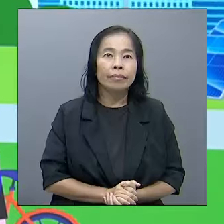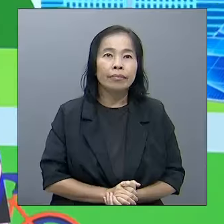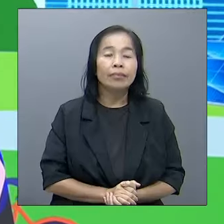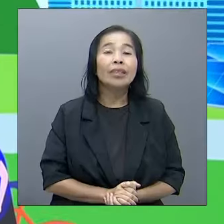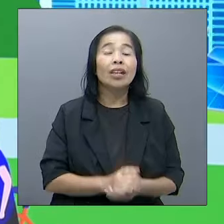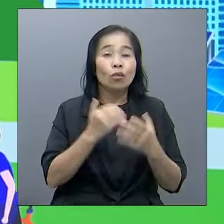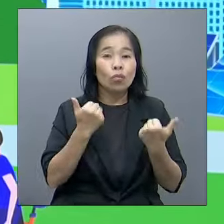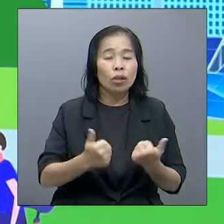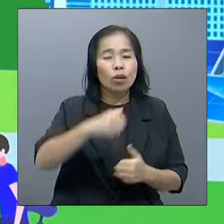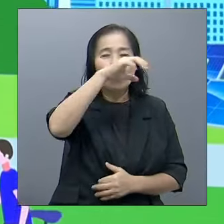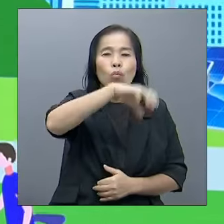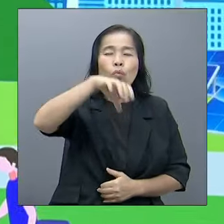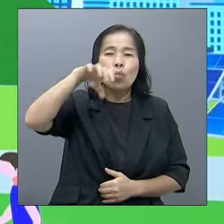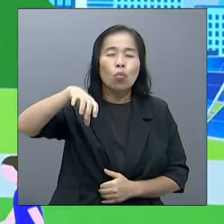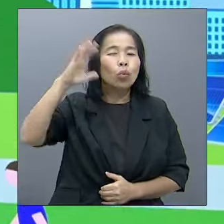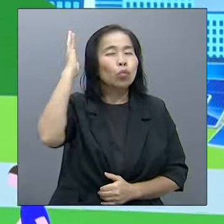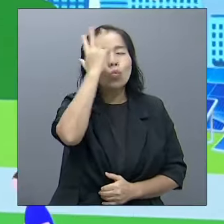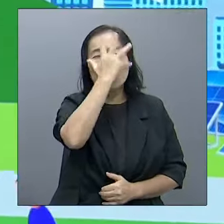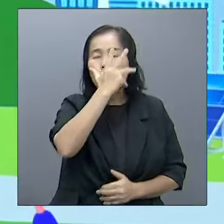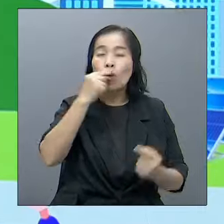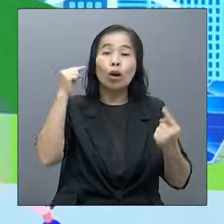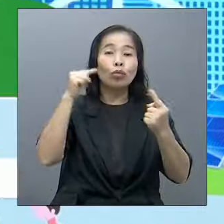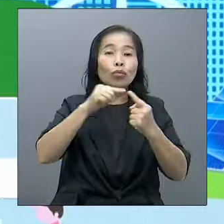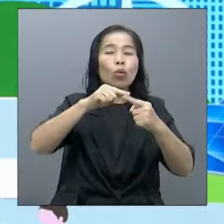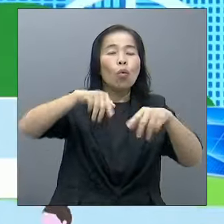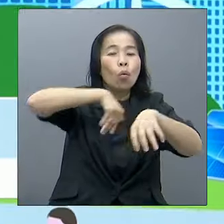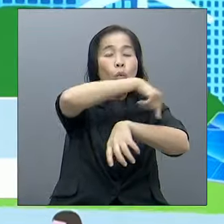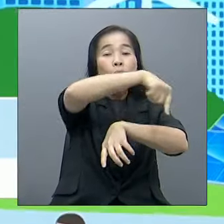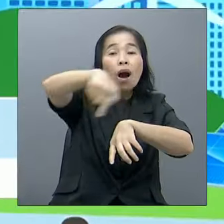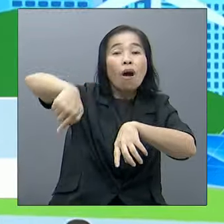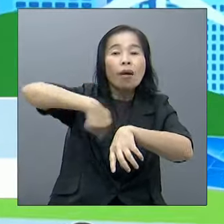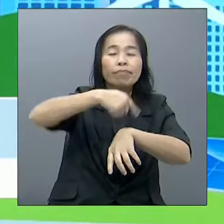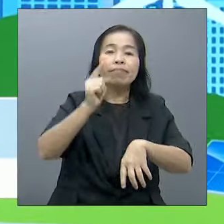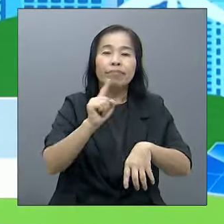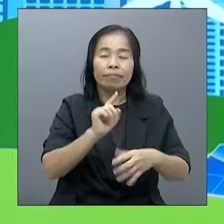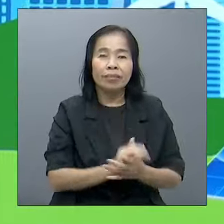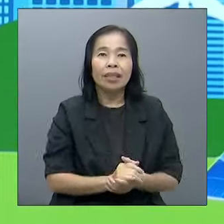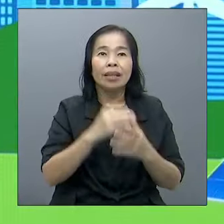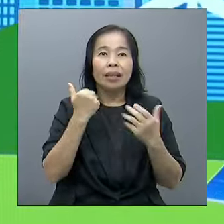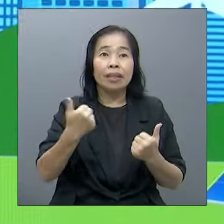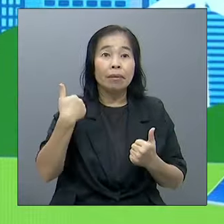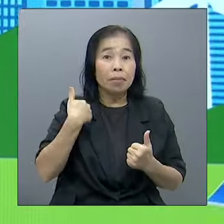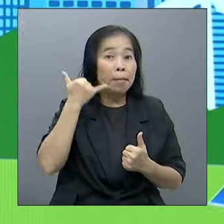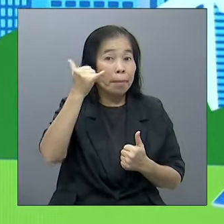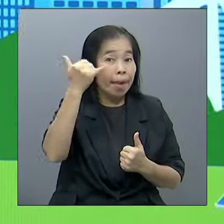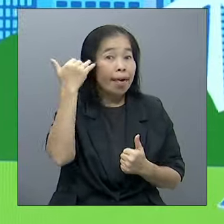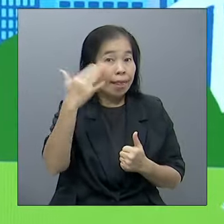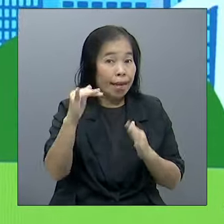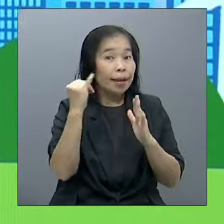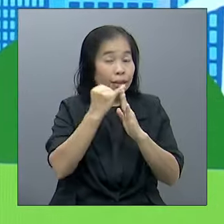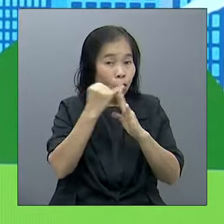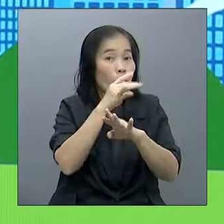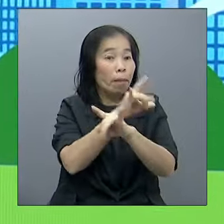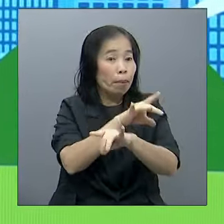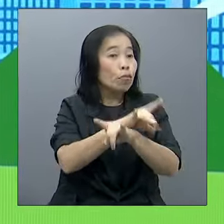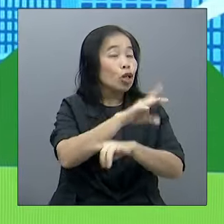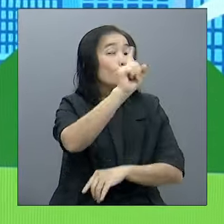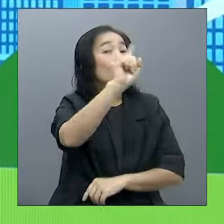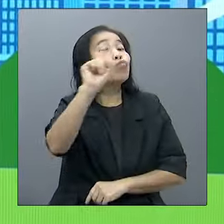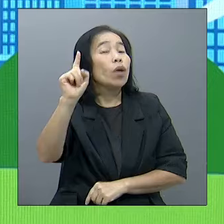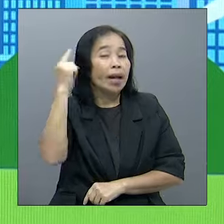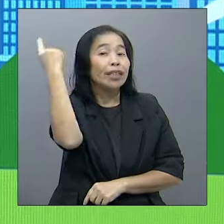นครฮิวใจวันนี้พาคุณผู้ชมไปเที่ยวเมืองเพชรอีกหนึ่งวันนะคะคุณผู้ชมเคยไปจังหวัดเพชรบุรีไปเที่ยวที่ไหนบ้างคอมเมนต์มาบ